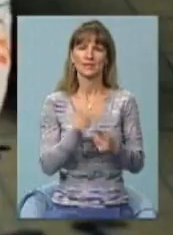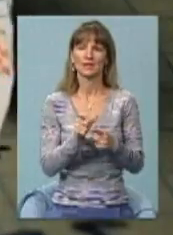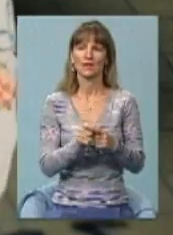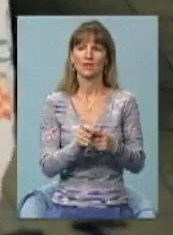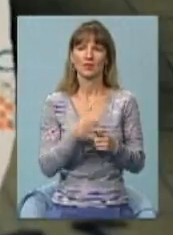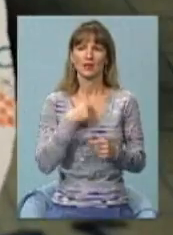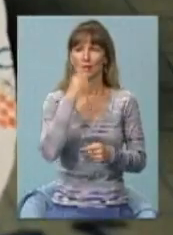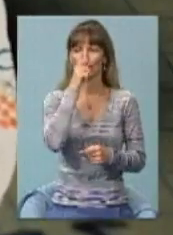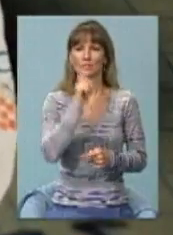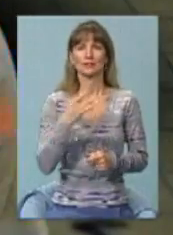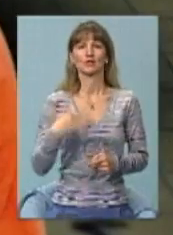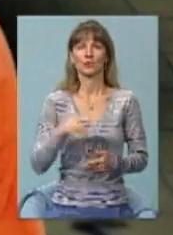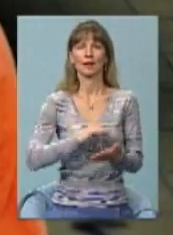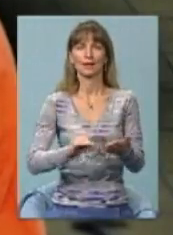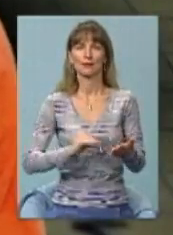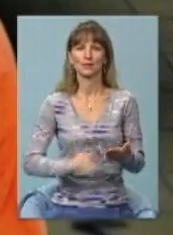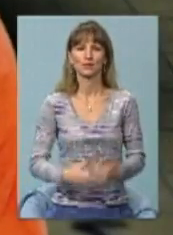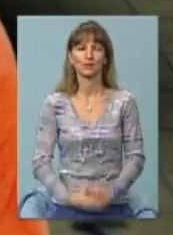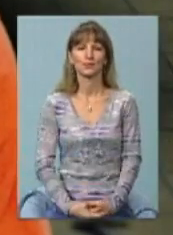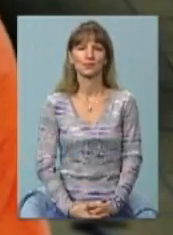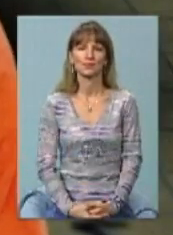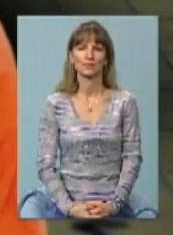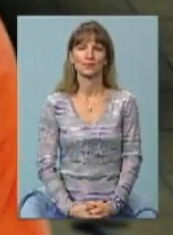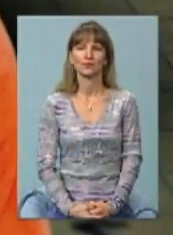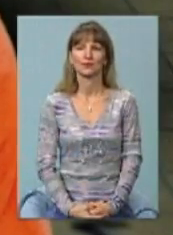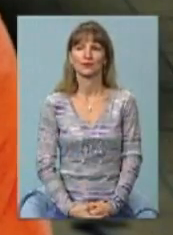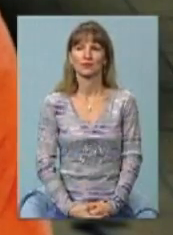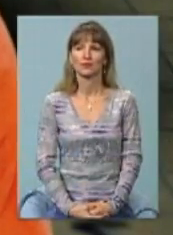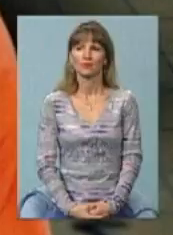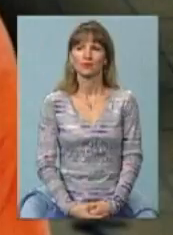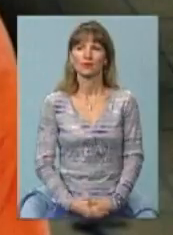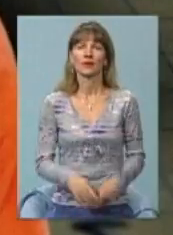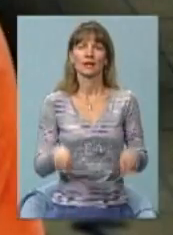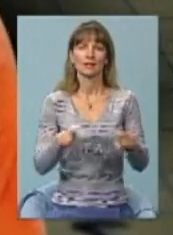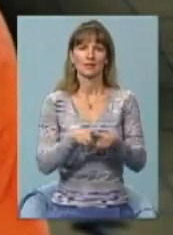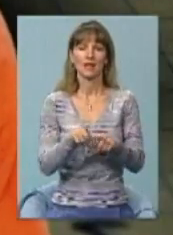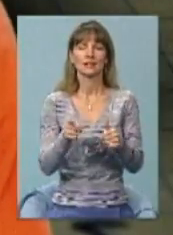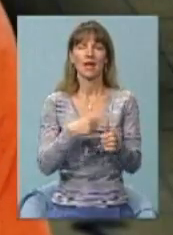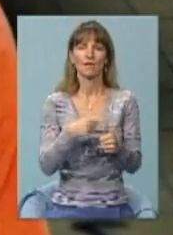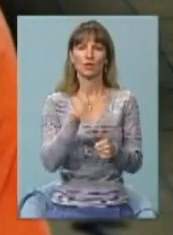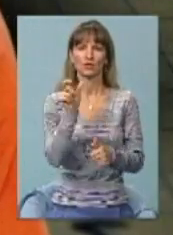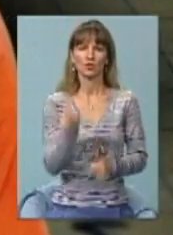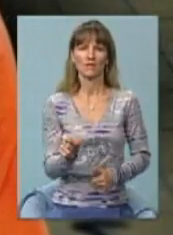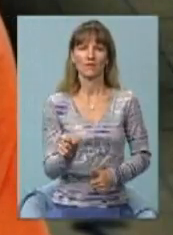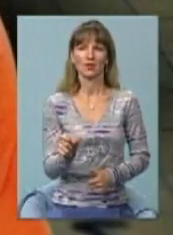понимаю, почему они их даже пишут. Так зовут человека?